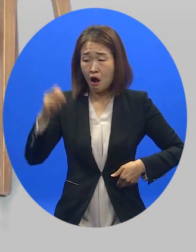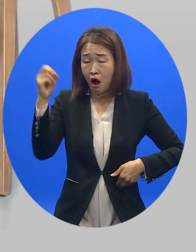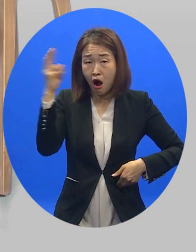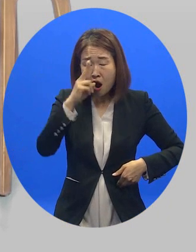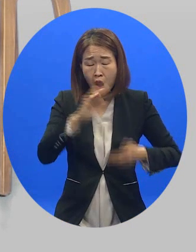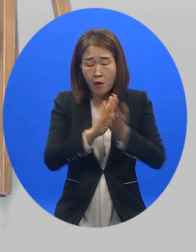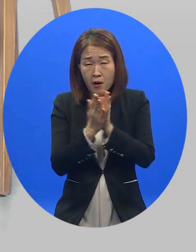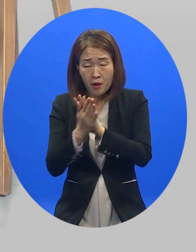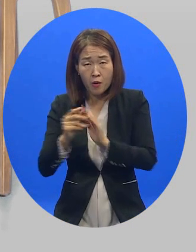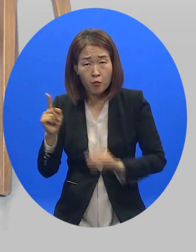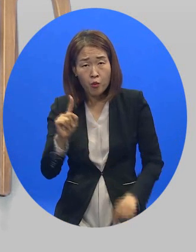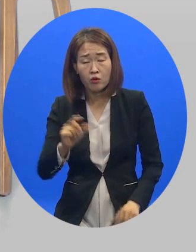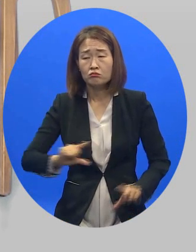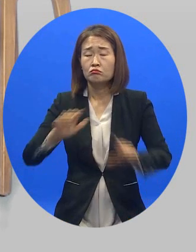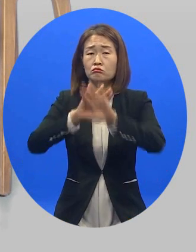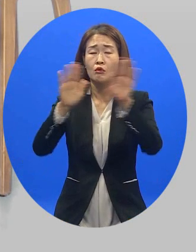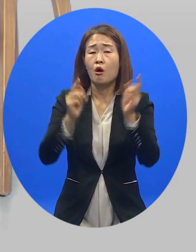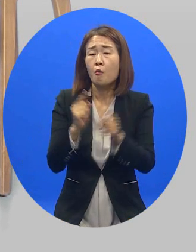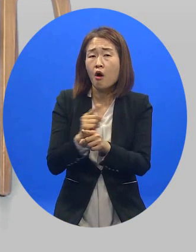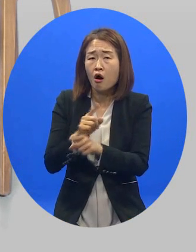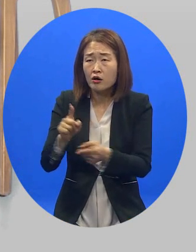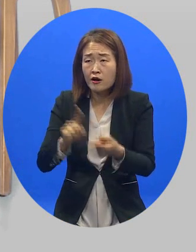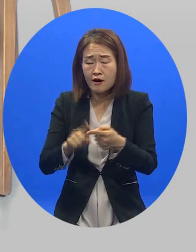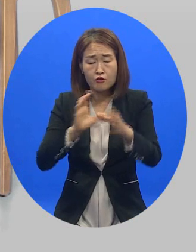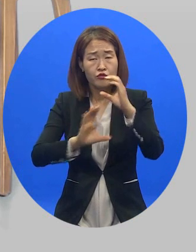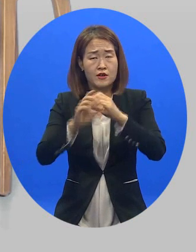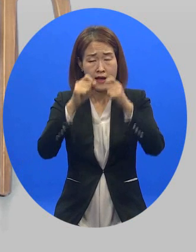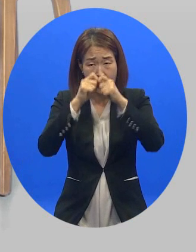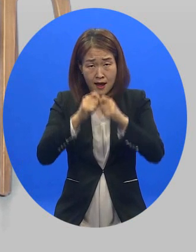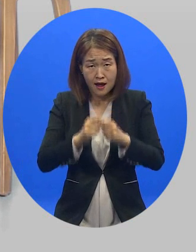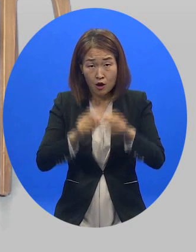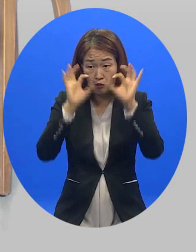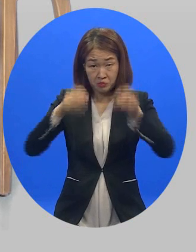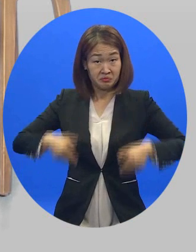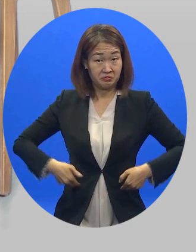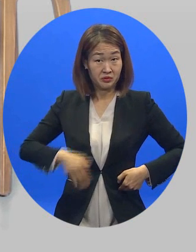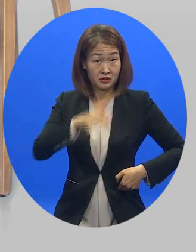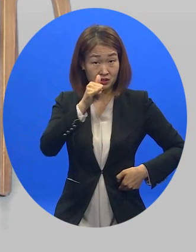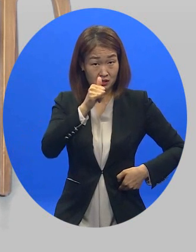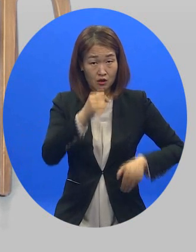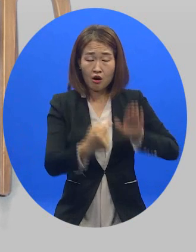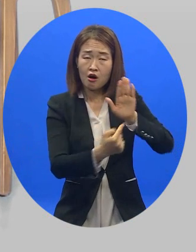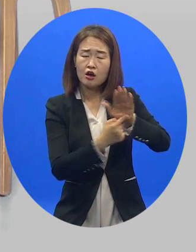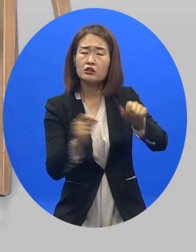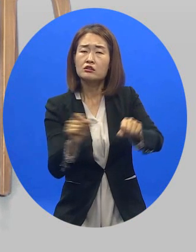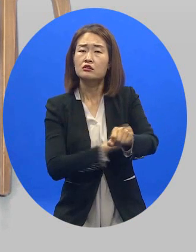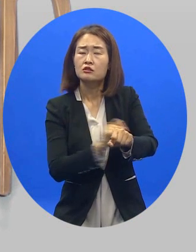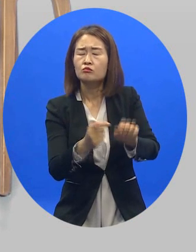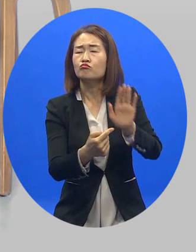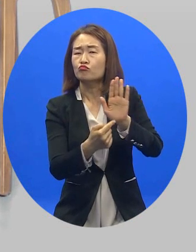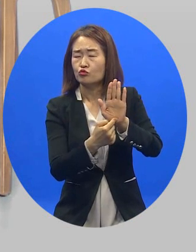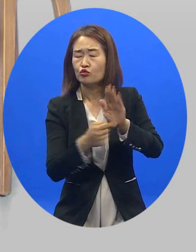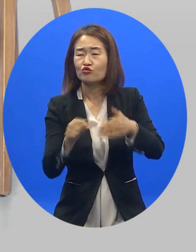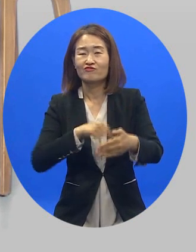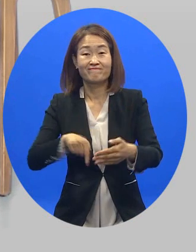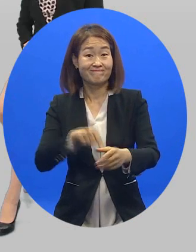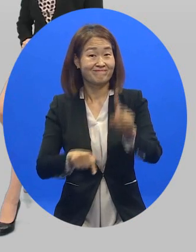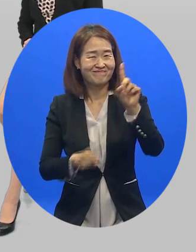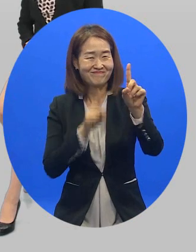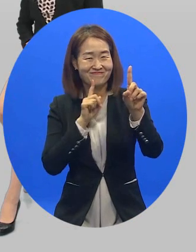기상 변화가 예상되거나 날씨의 변화를 더욱 자세히 알릴 필요성이 있을 때 발표하는 기상특보도 그 예 중